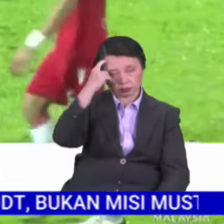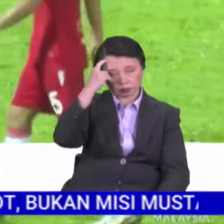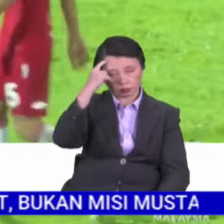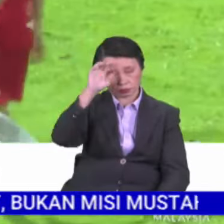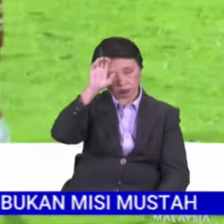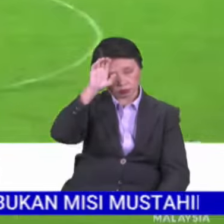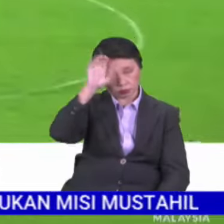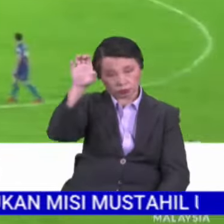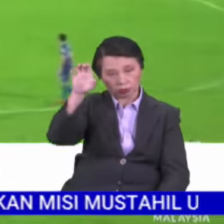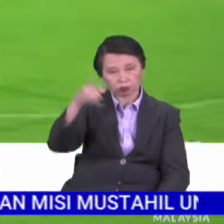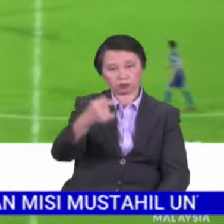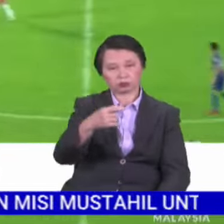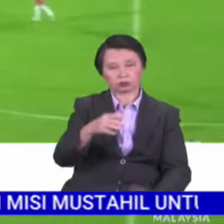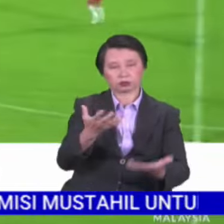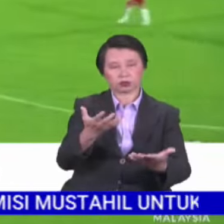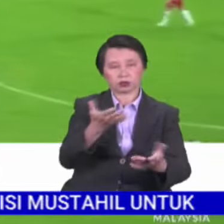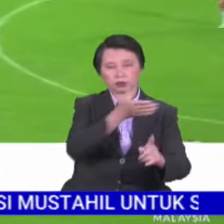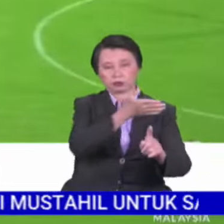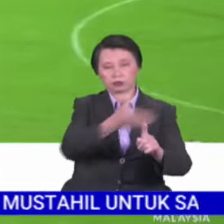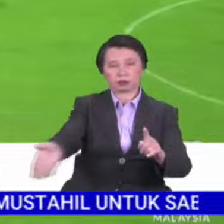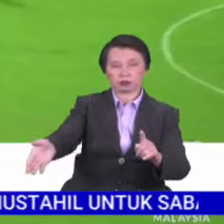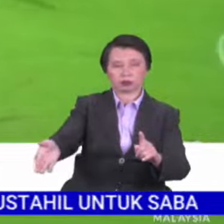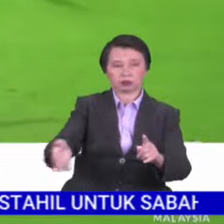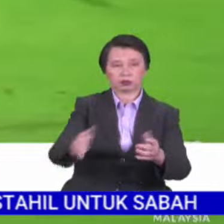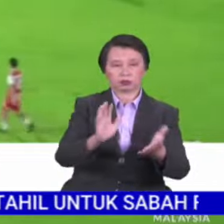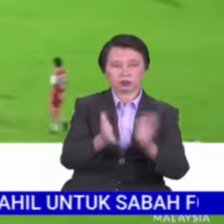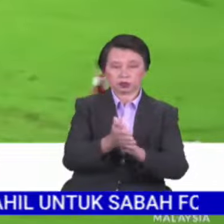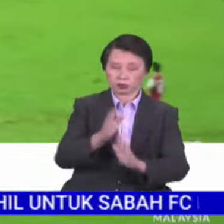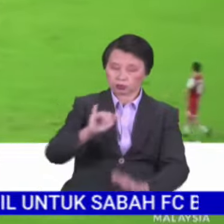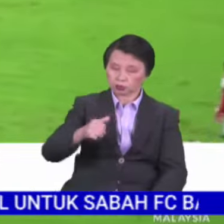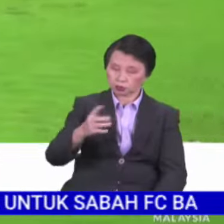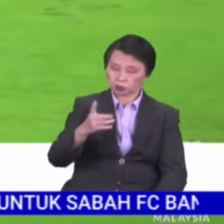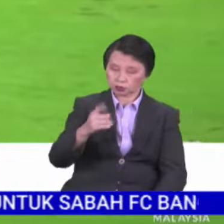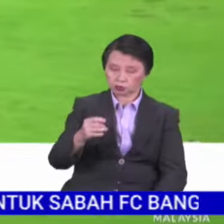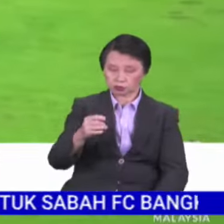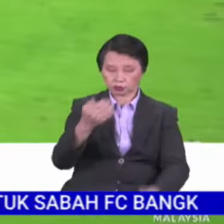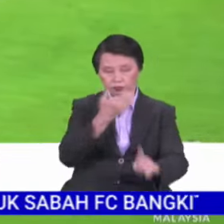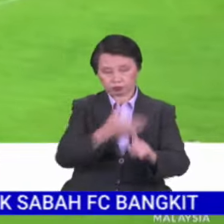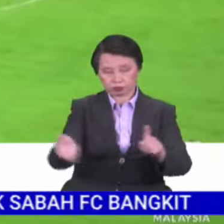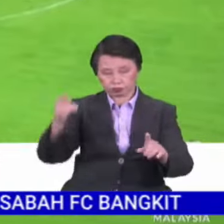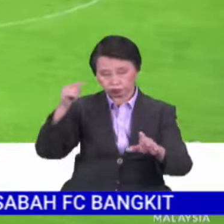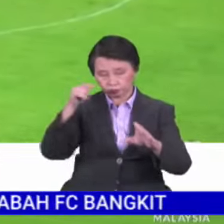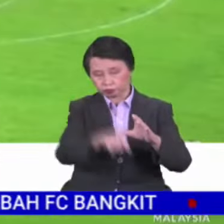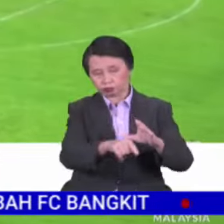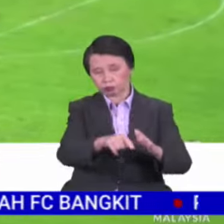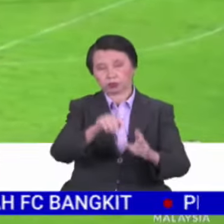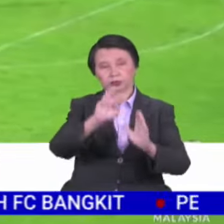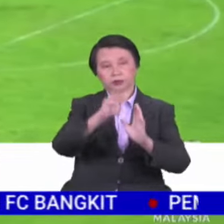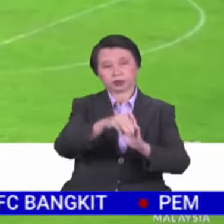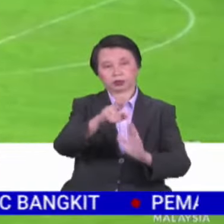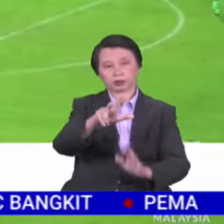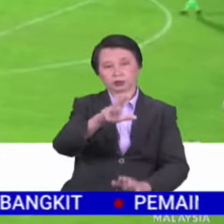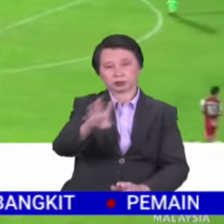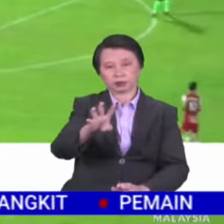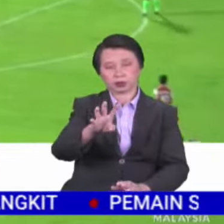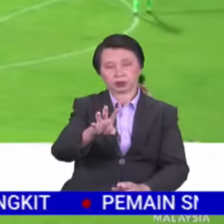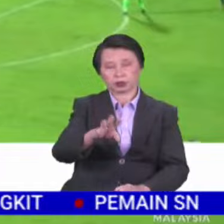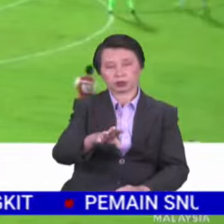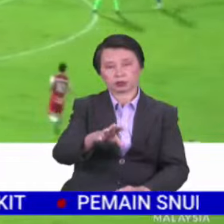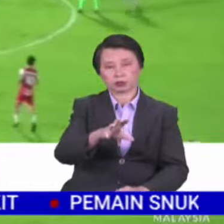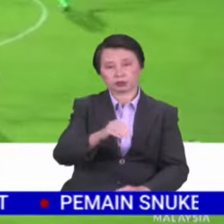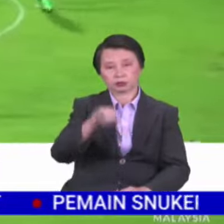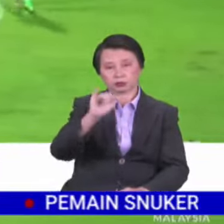import Taisu Park tersasar ke palang gol. JDT akhirnya memecah kebuntuan pada minit ke-34 menerusi jaringan Arif